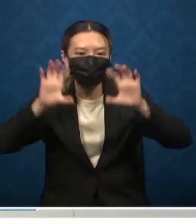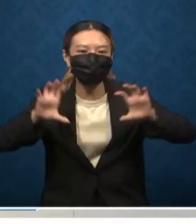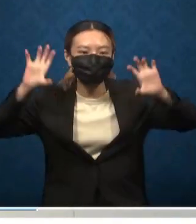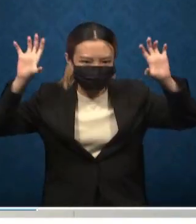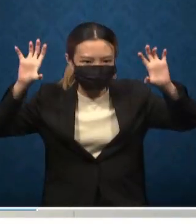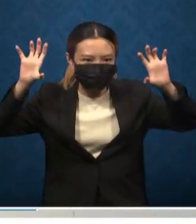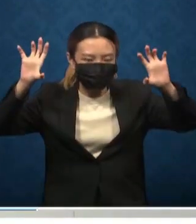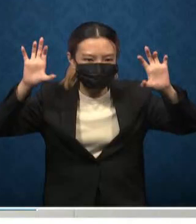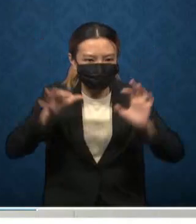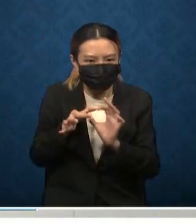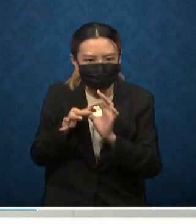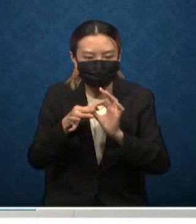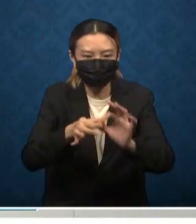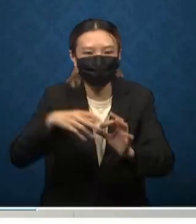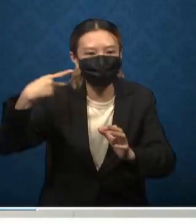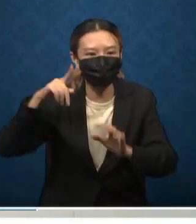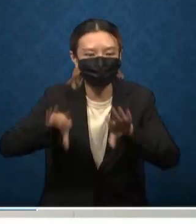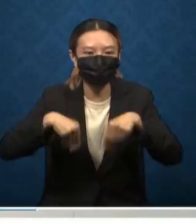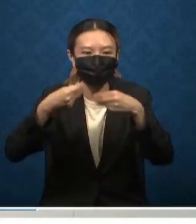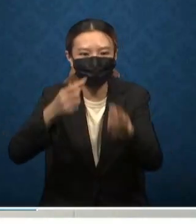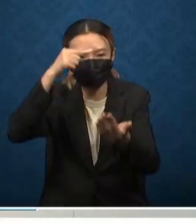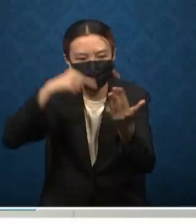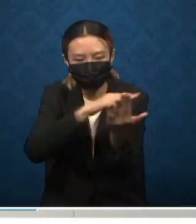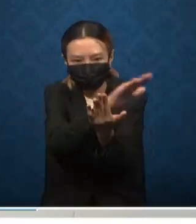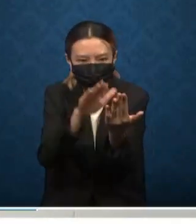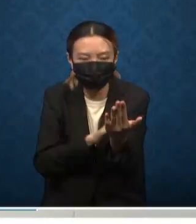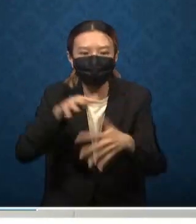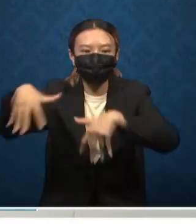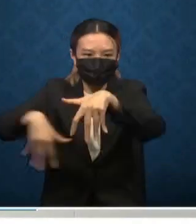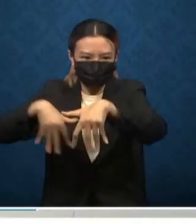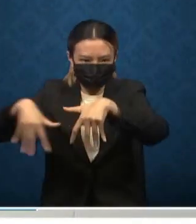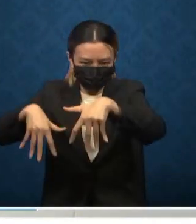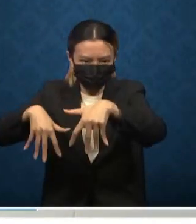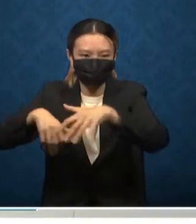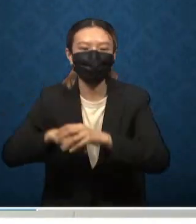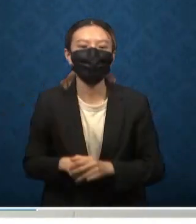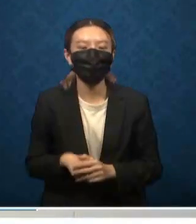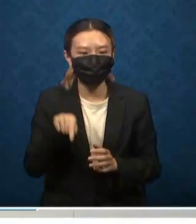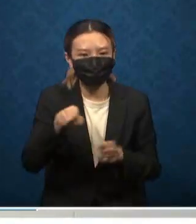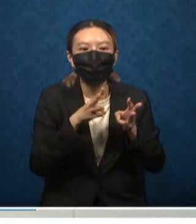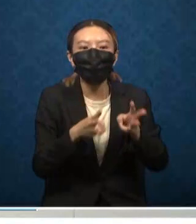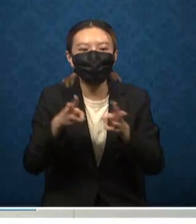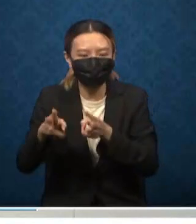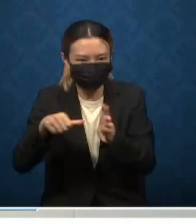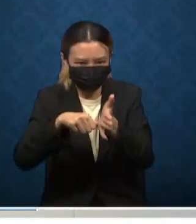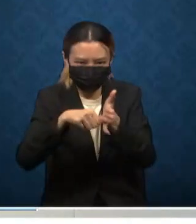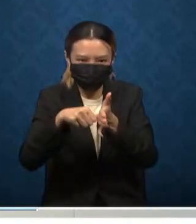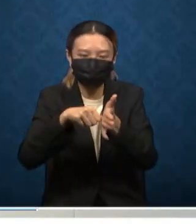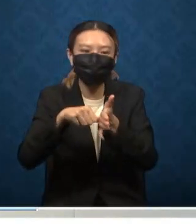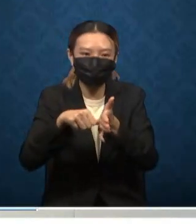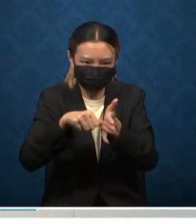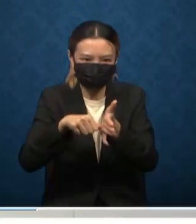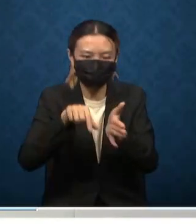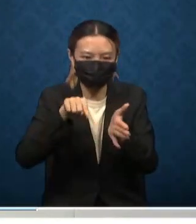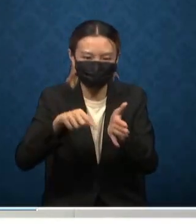ประโยชน์ที่เกิดขึ้นกับประเทศชาติและประชาชนเป็นสำคัญจึงเป็นแนวทางที่ช่วยแก้ไขปัญหาที่สุดคนไทย